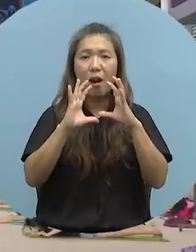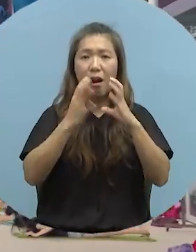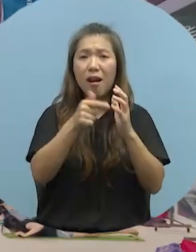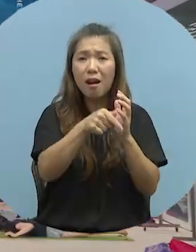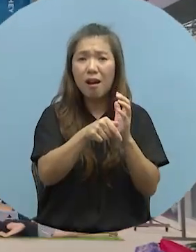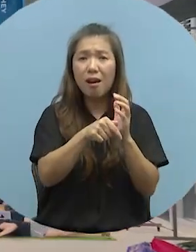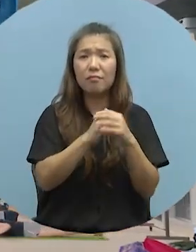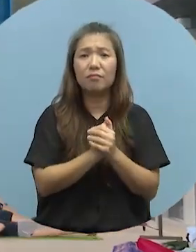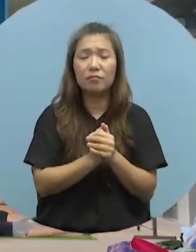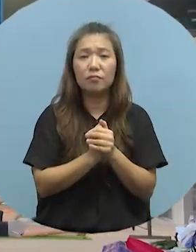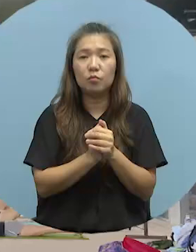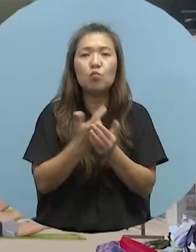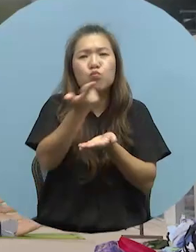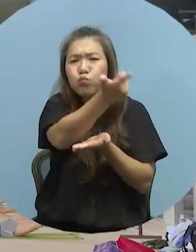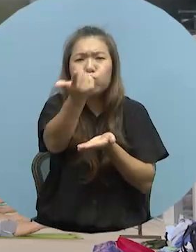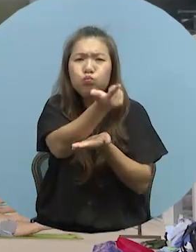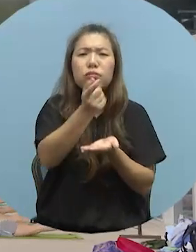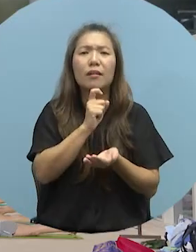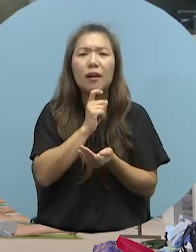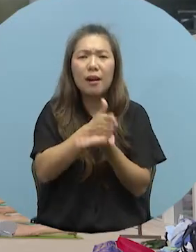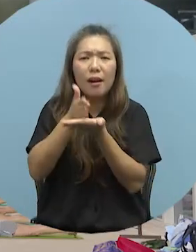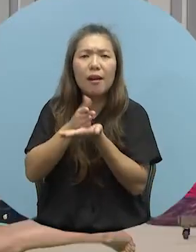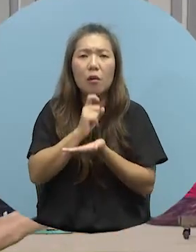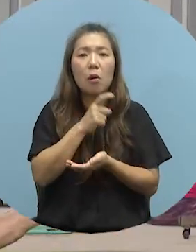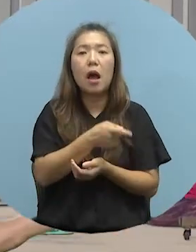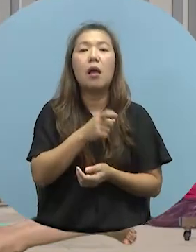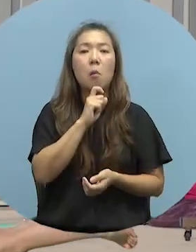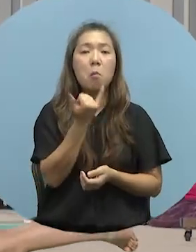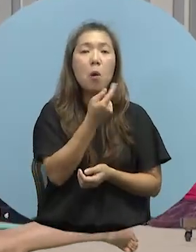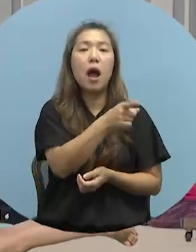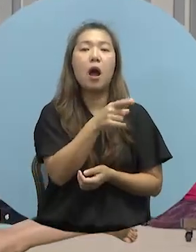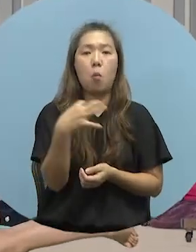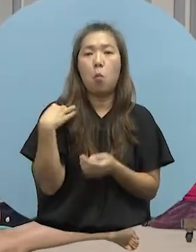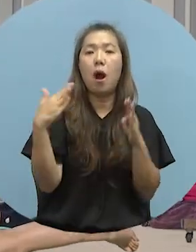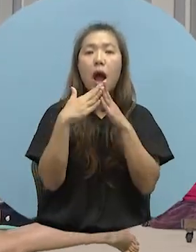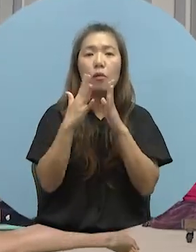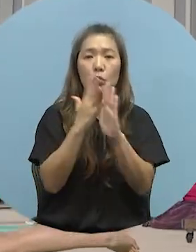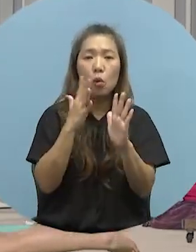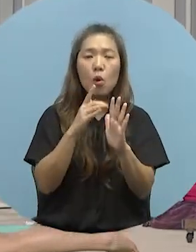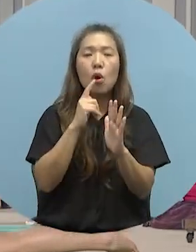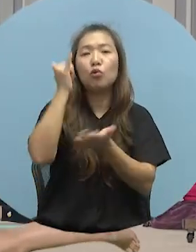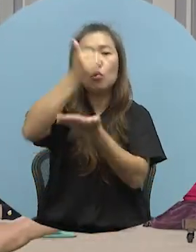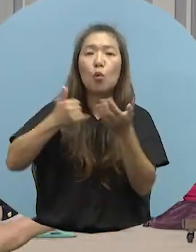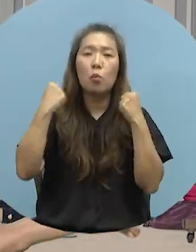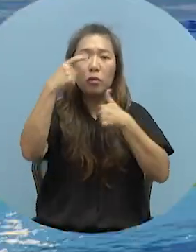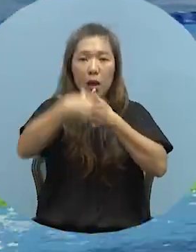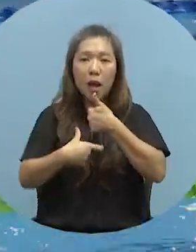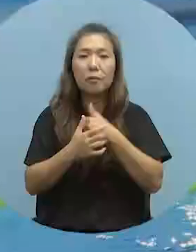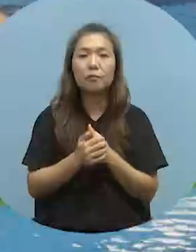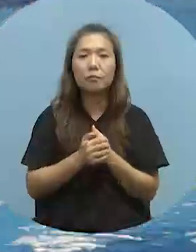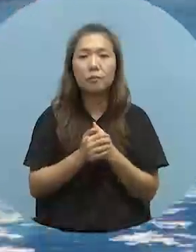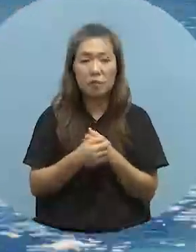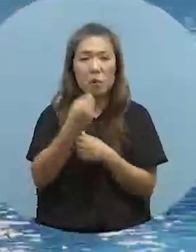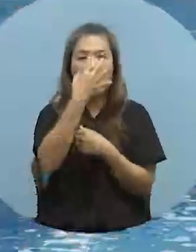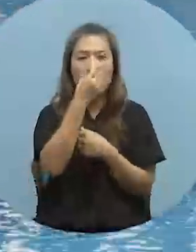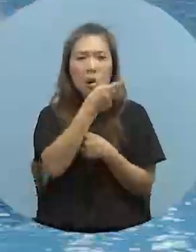团队其实是比较多元化的，有些是我们国家队退役运动员，